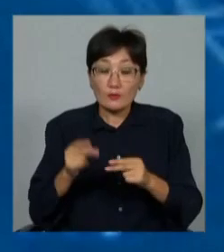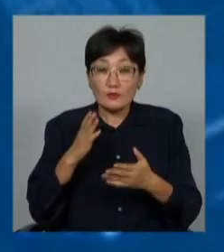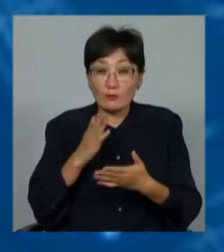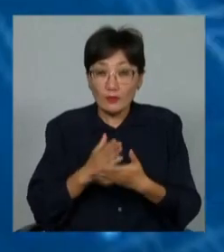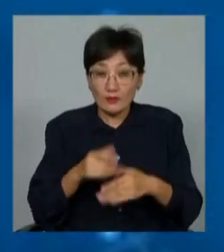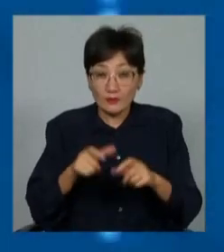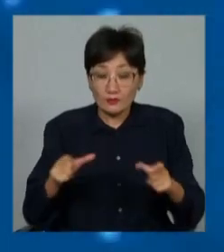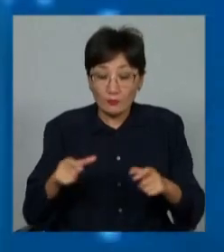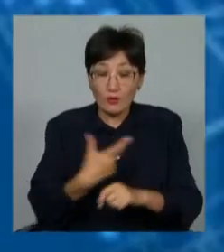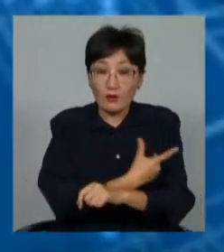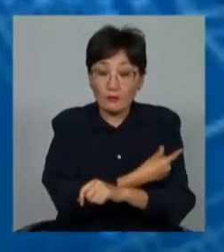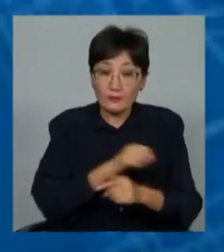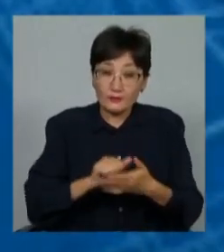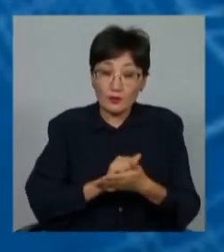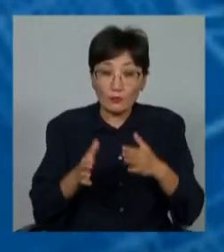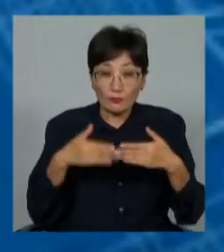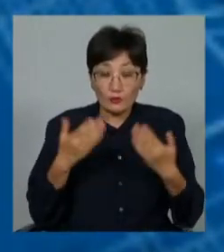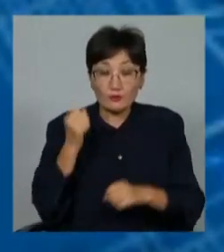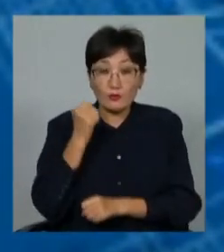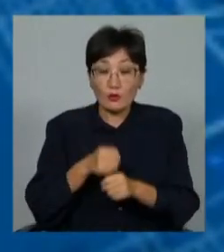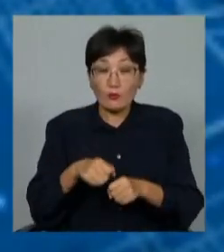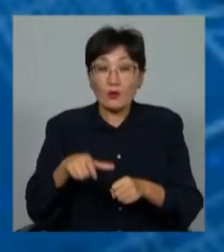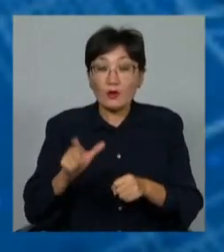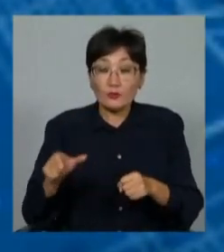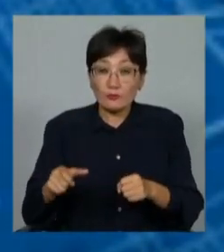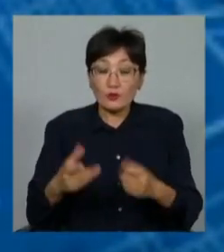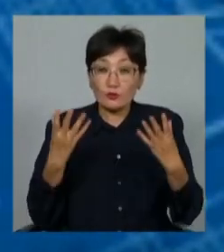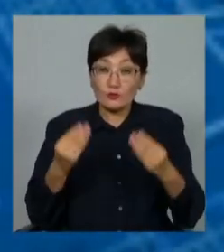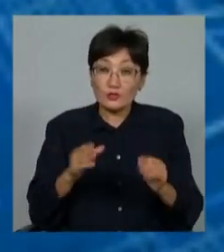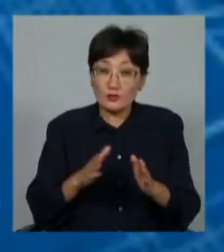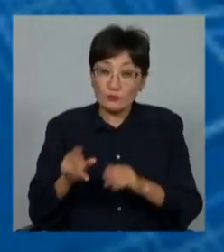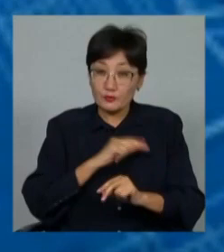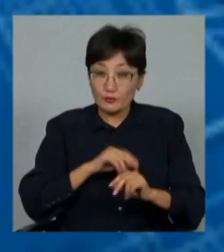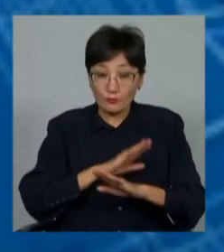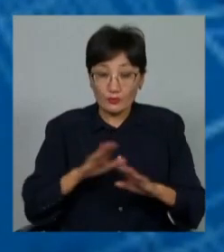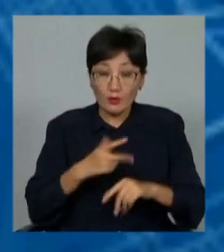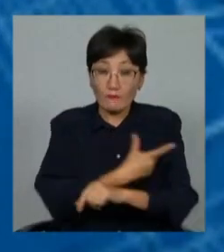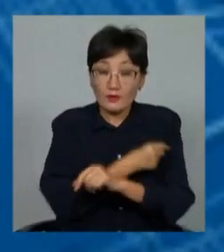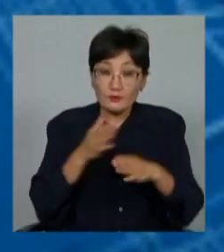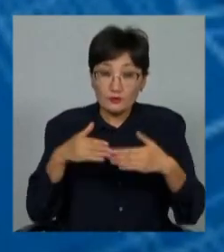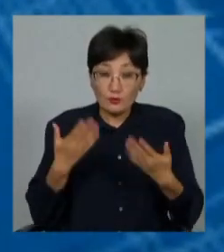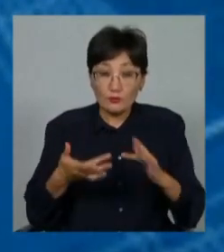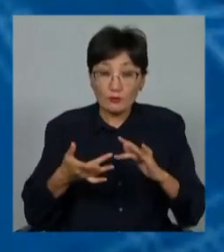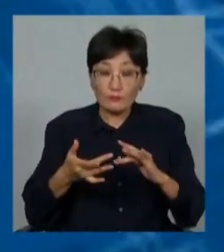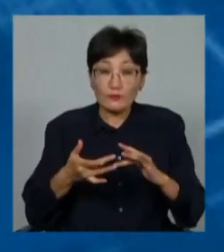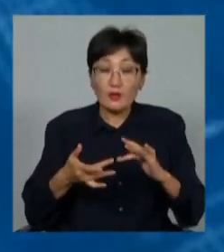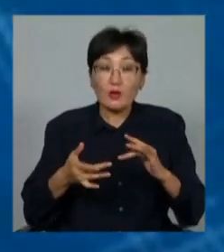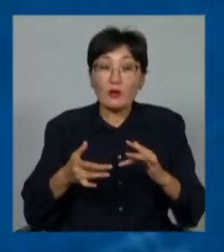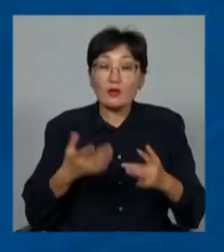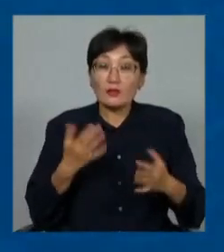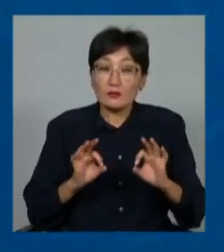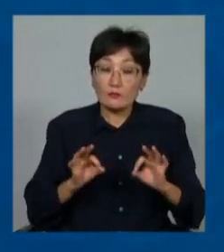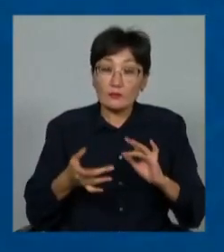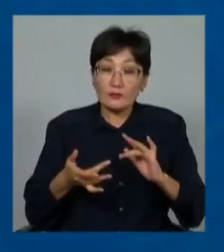қоспағанда екпе паспорты жоқ жұмыскерлер күндізгі режимде жұмыс істей алмайды. Егер де вакцина алмаған адам офлайн форматта жұмыс істегісі